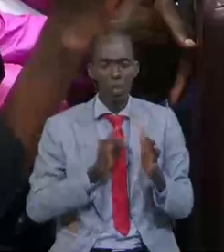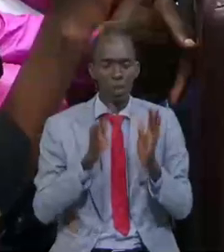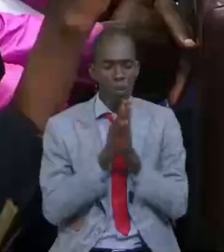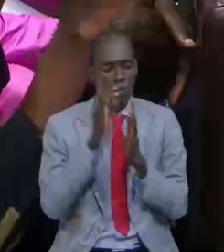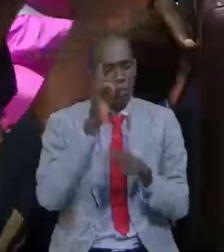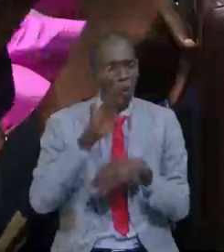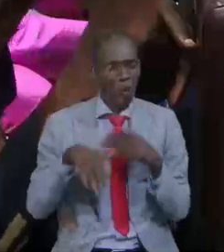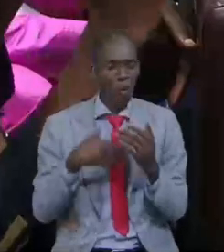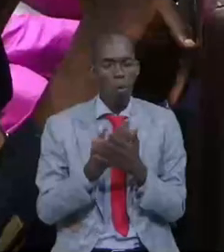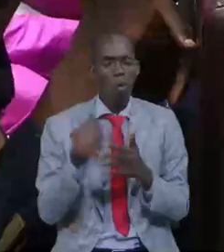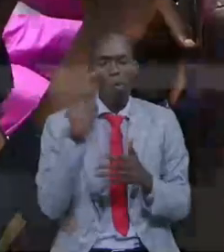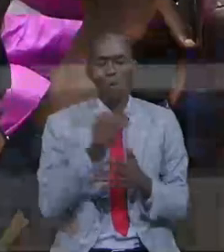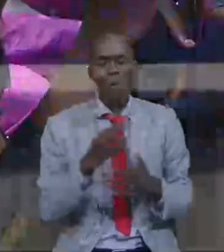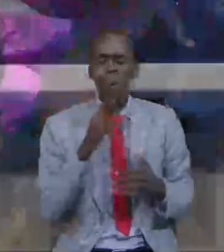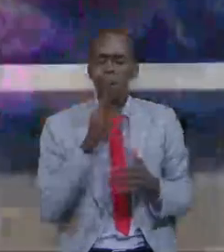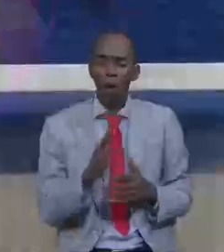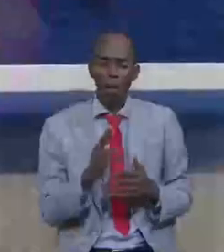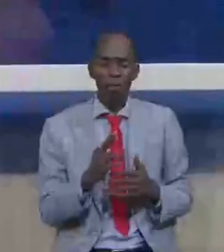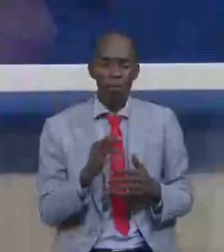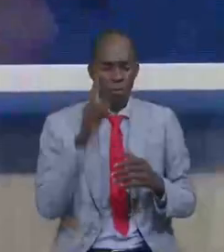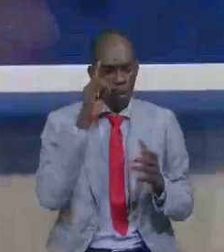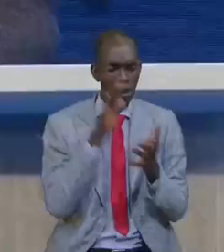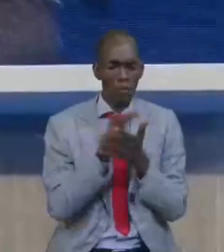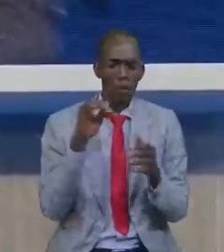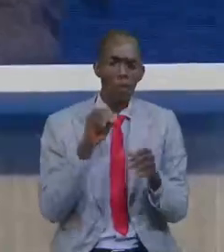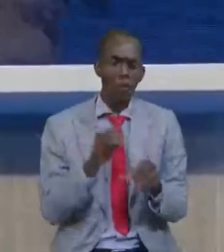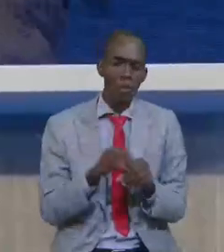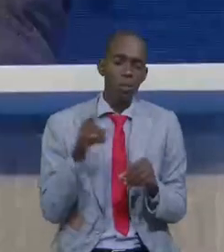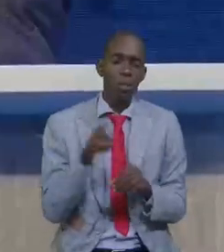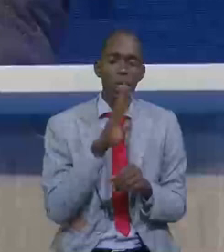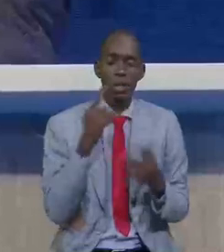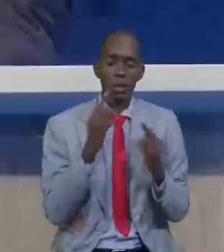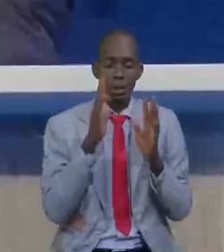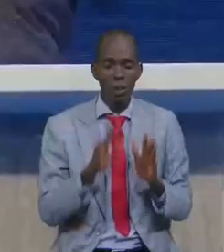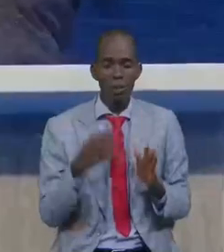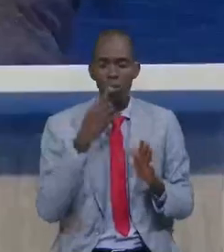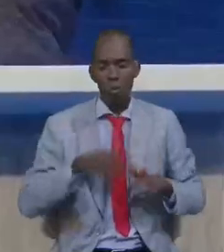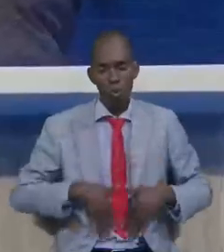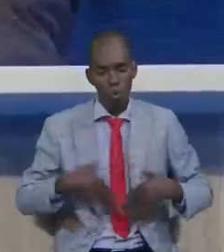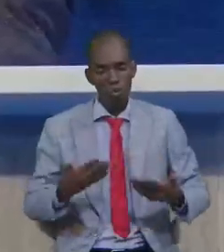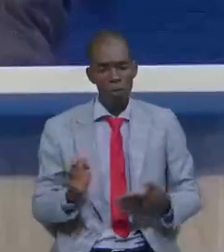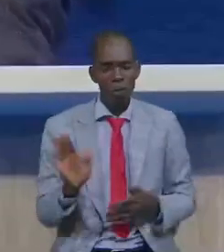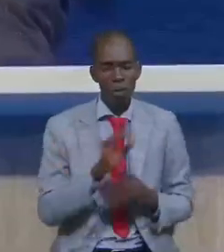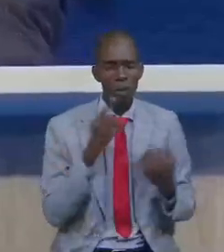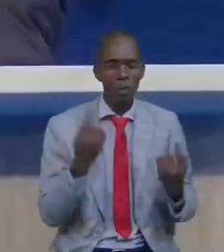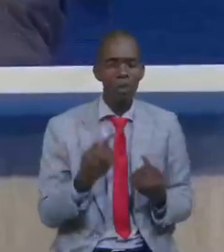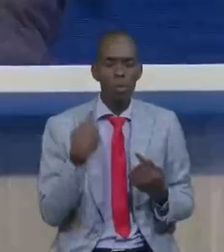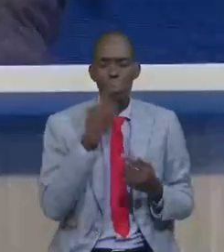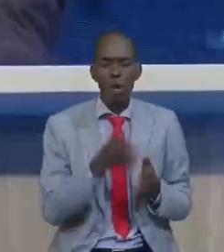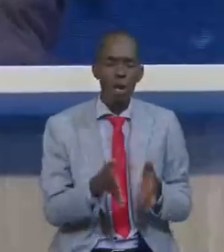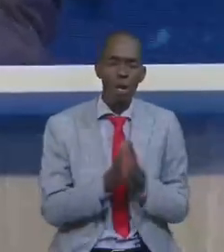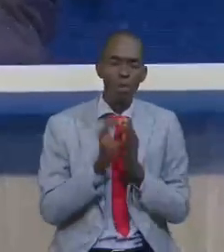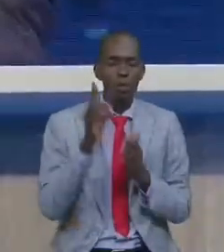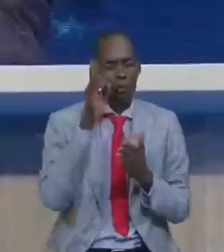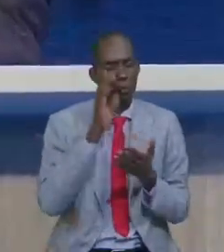Je prie pour ceux qui ont été convaincus de leurs péchés, qui ont confessé leurs péchés, qui ont demandé que tu effaces les péchés, la